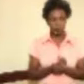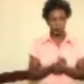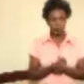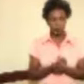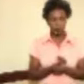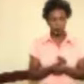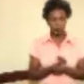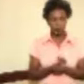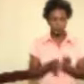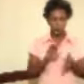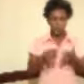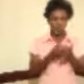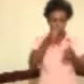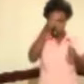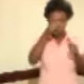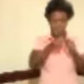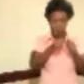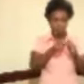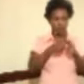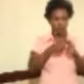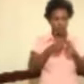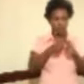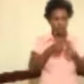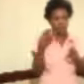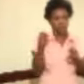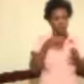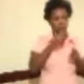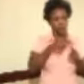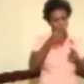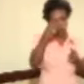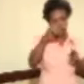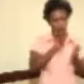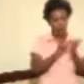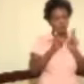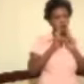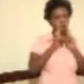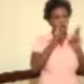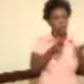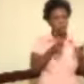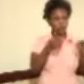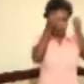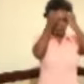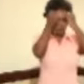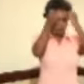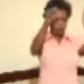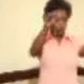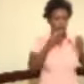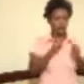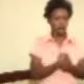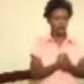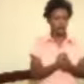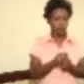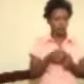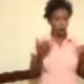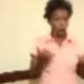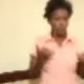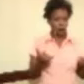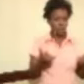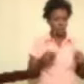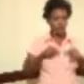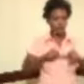s'il vous plaît. Moi pour rappeler nous que nous pourrions gagner un temps de questions-réponses avec entre candidats. Donc on a utilisé tant ça. Pour le moment, nous